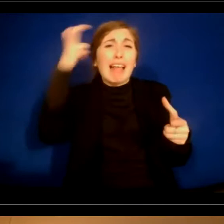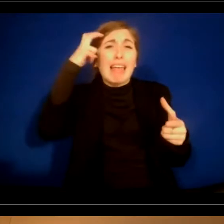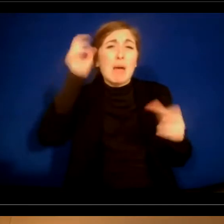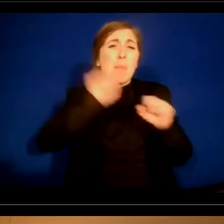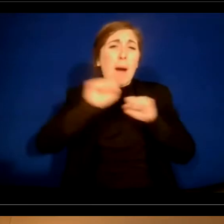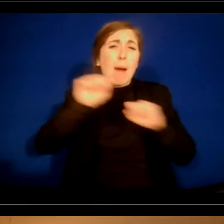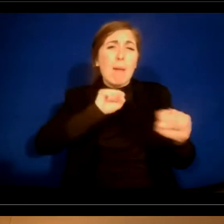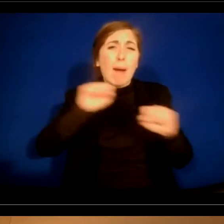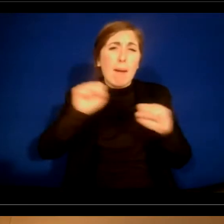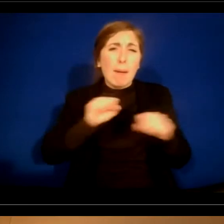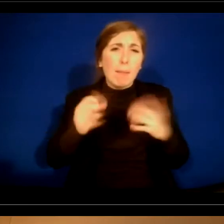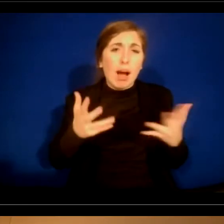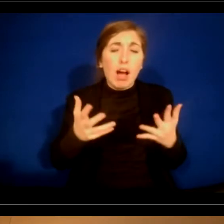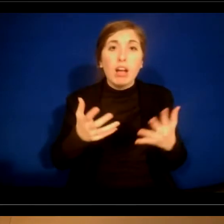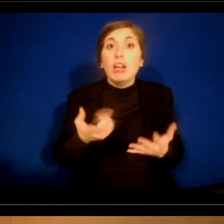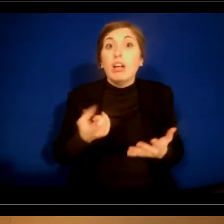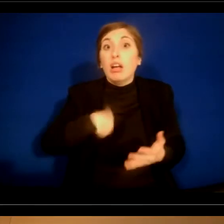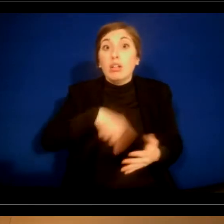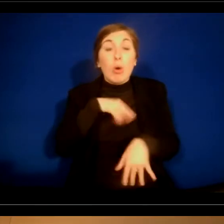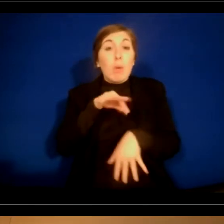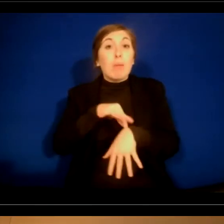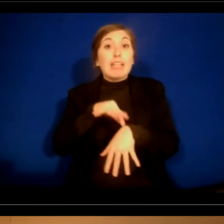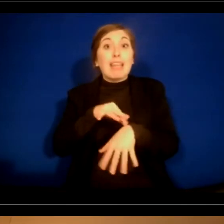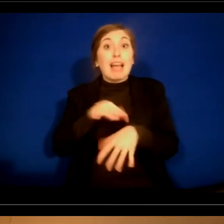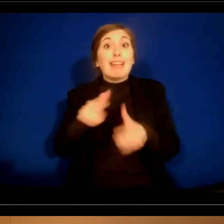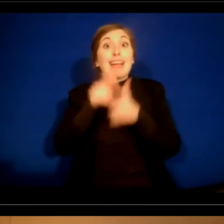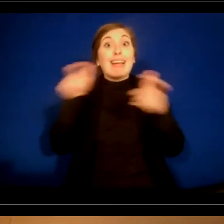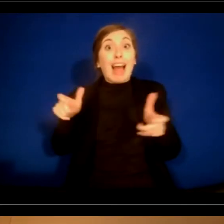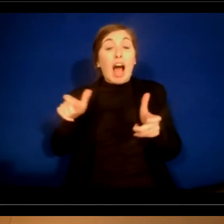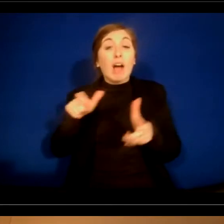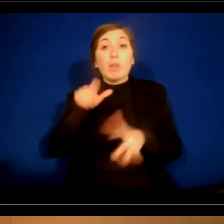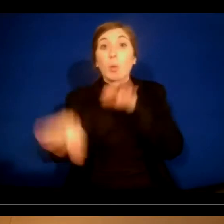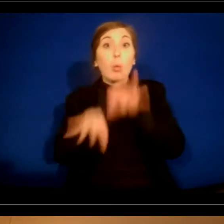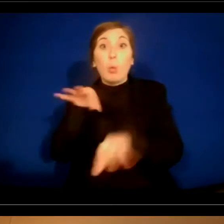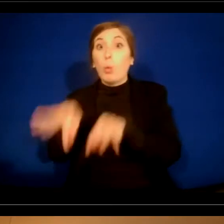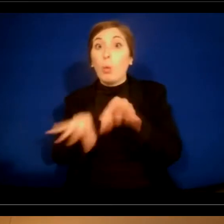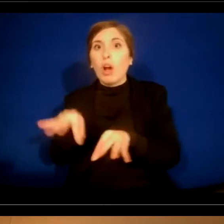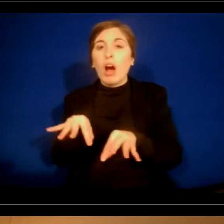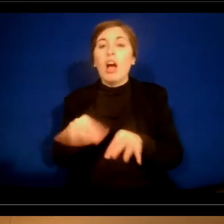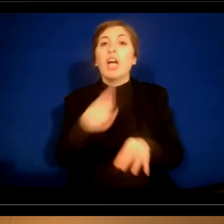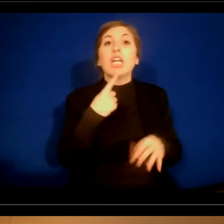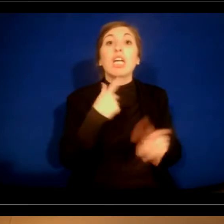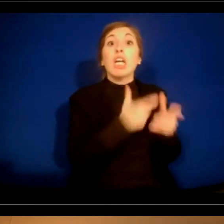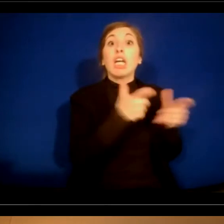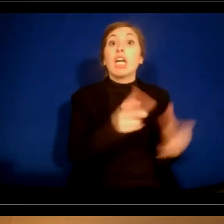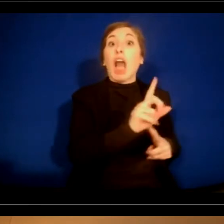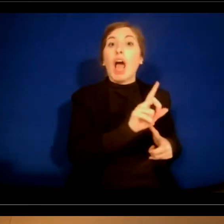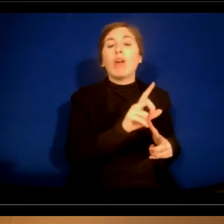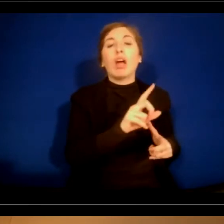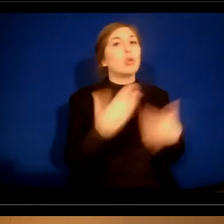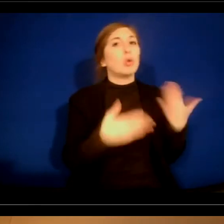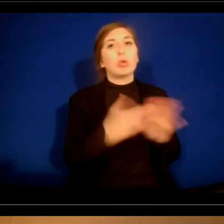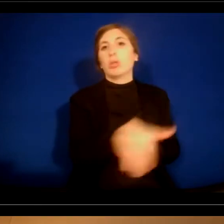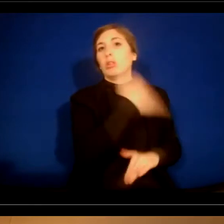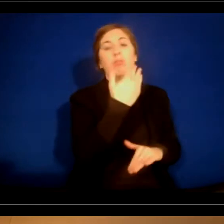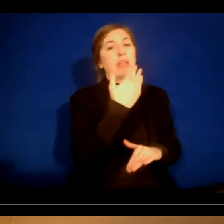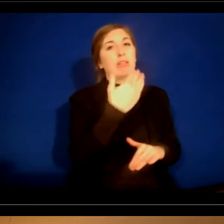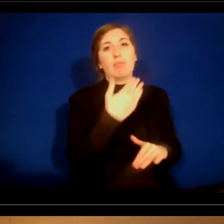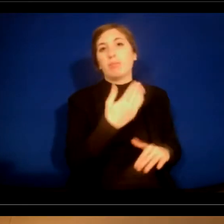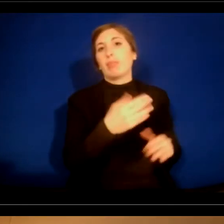perché quelli meno gravi sono stati subito dimessi, e il lavoro che ho fatto oggi in questi centri